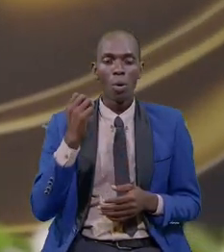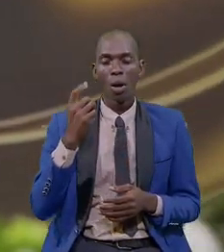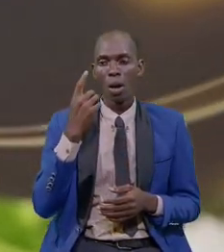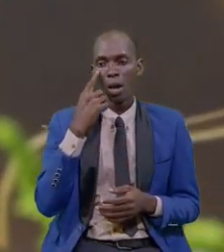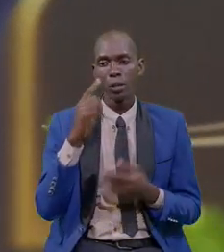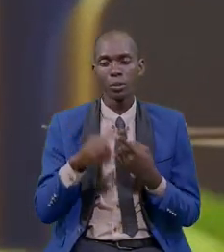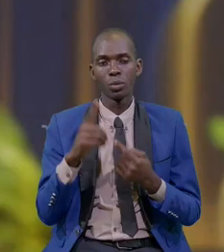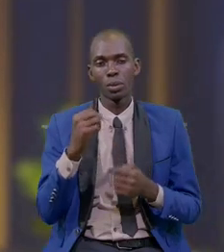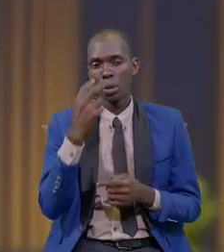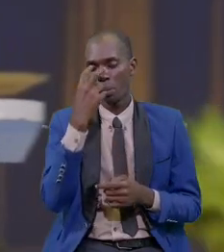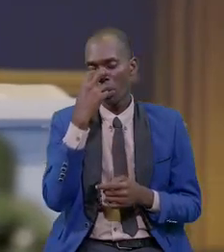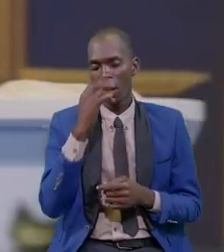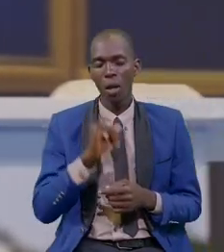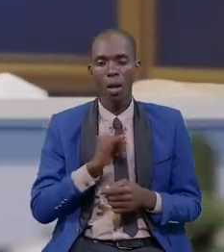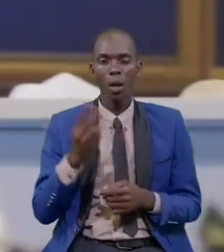l'aveugle.